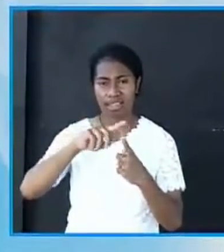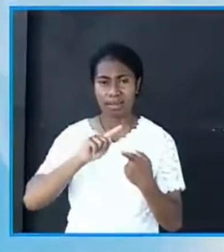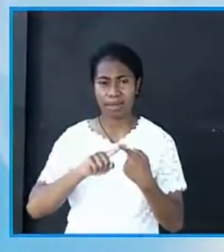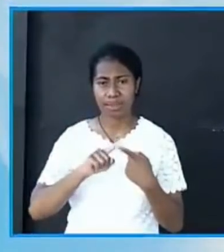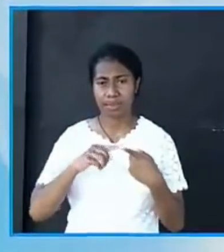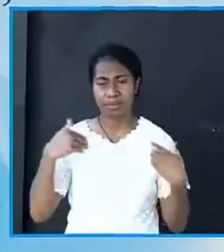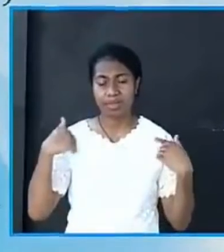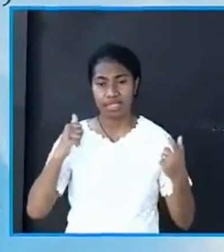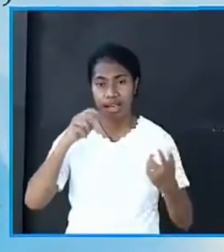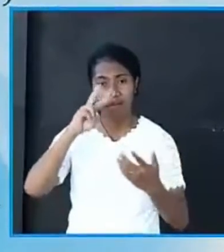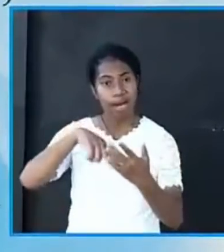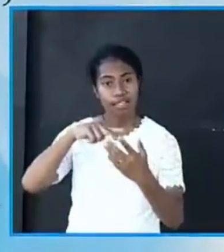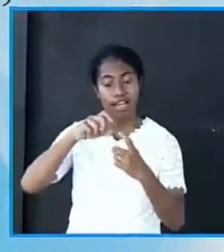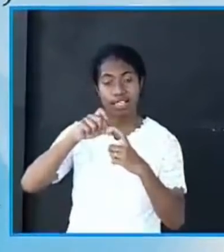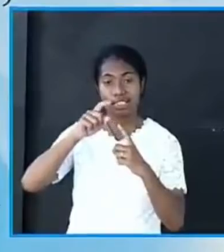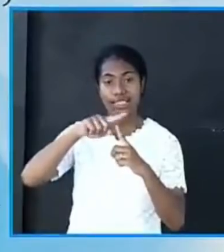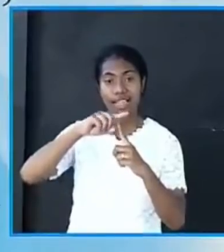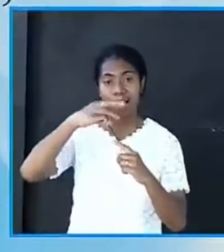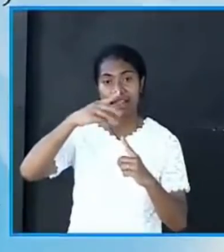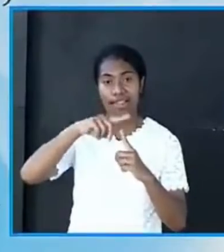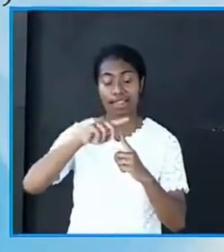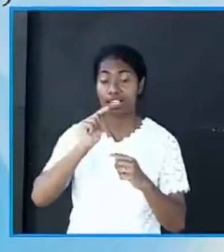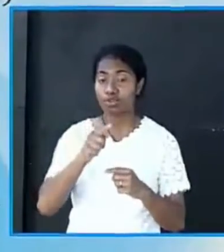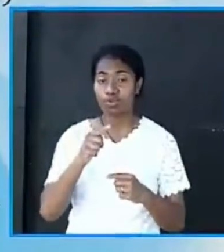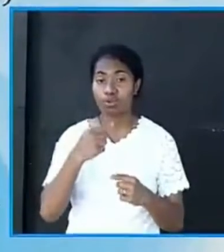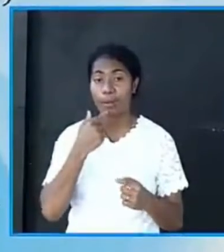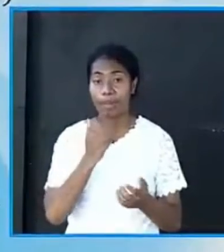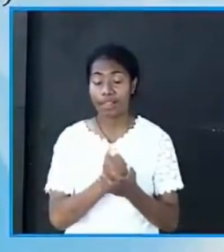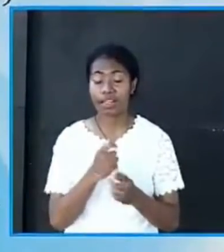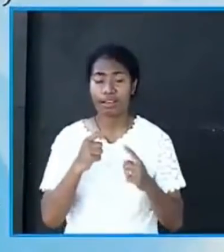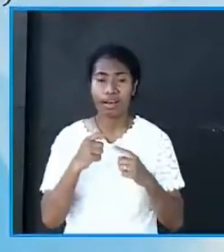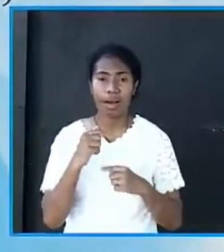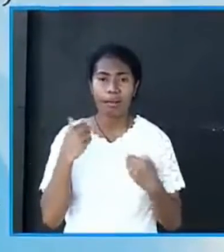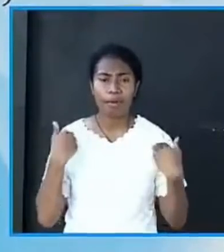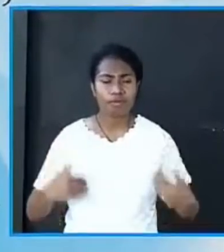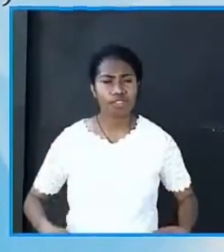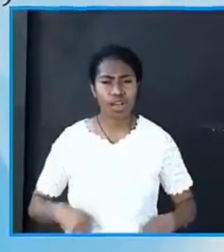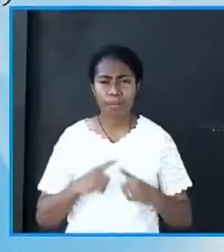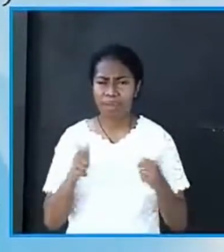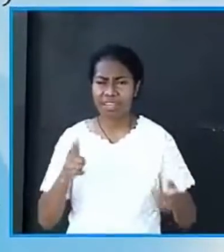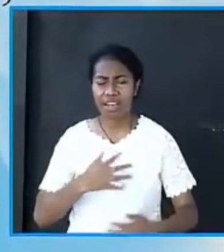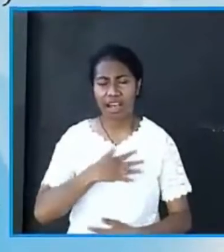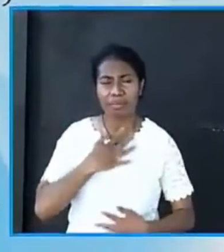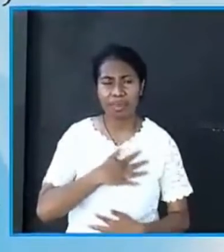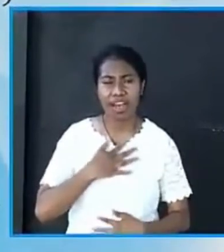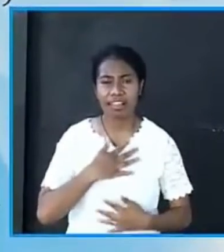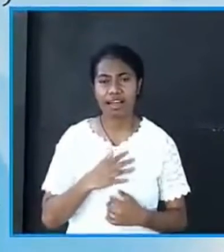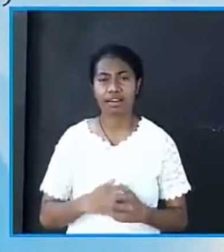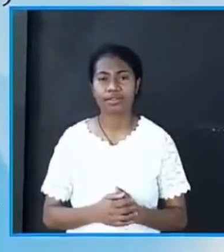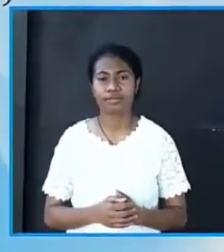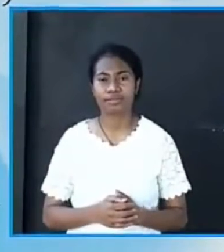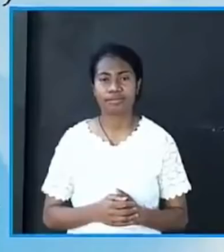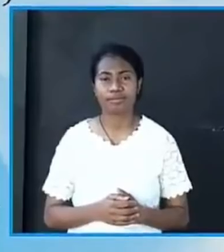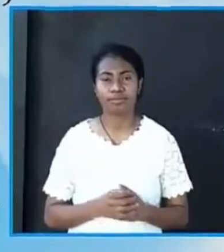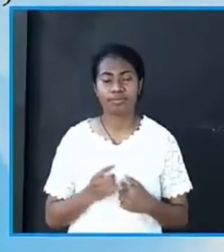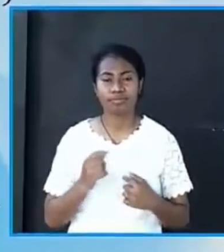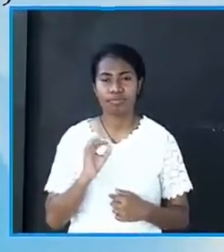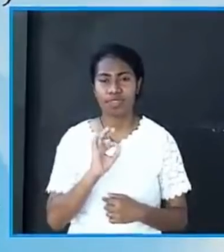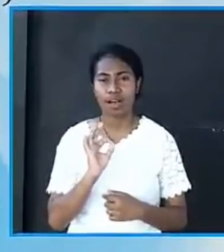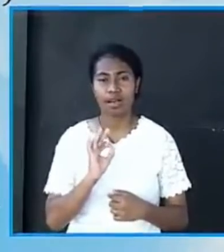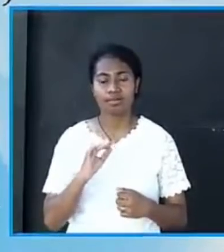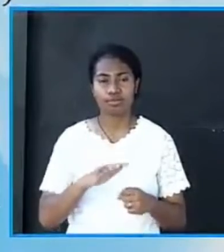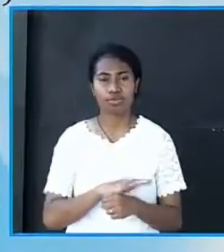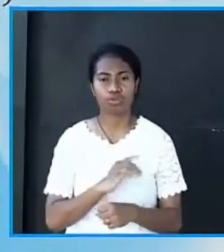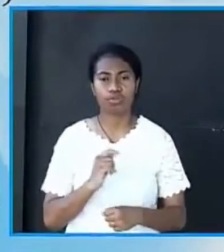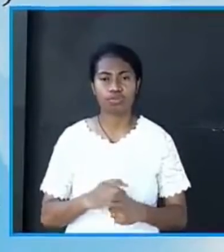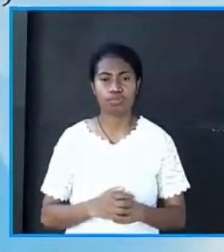memproses hidup kita itu sebabnya manusia beda dari semua binatang-binatang tidak menghias diri tidak pernah binatang pakai lipstik